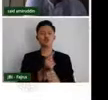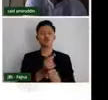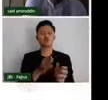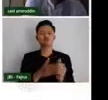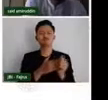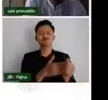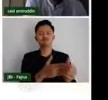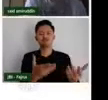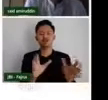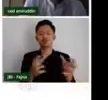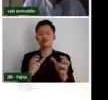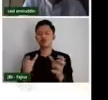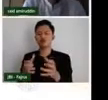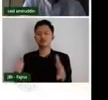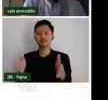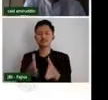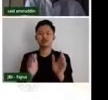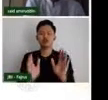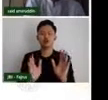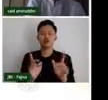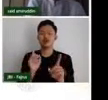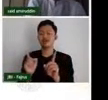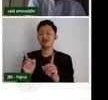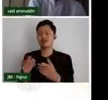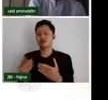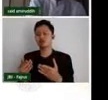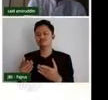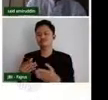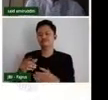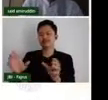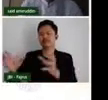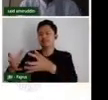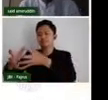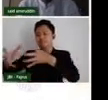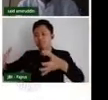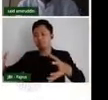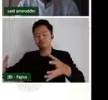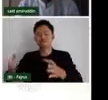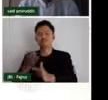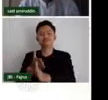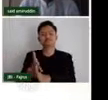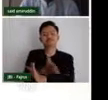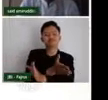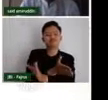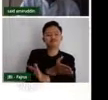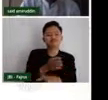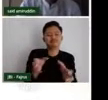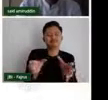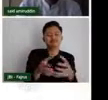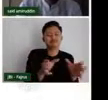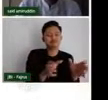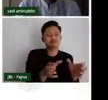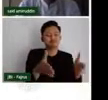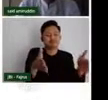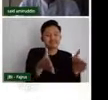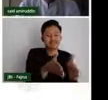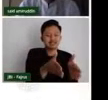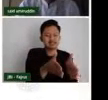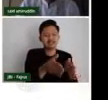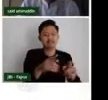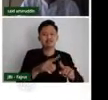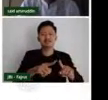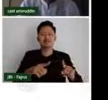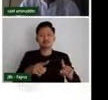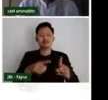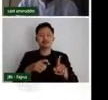kecil dibandingkan secara klasikal besar. Jadi anak-anak dibagi dalam kelompok kecil. Namun secara klasikal juga diberikan. Jadi